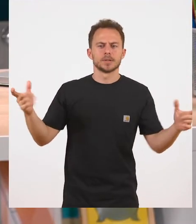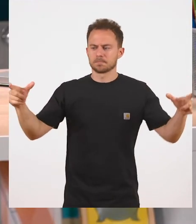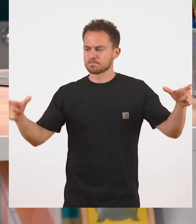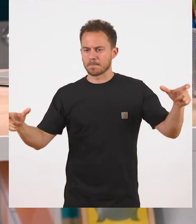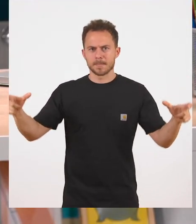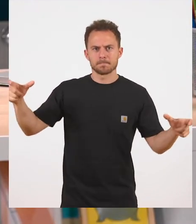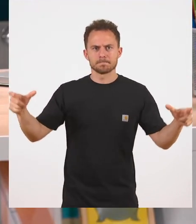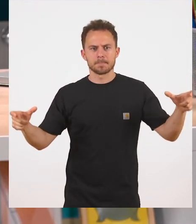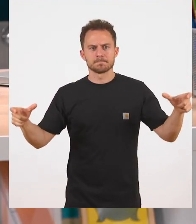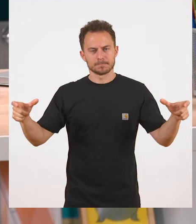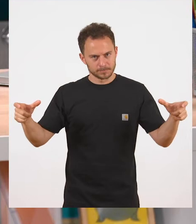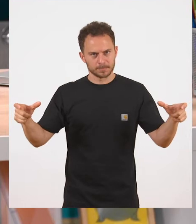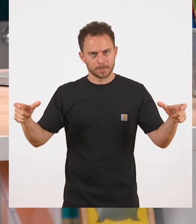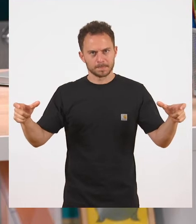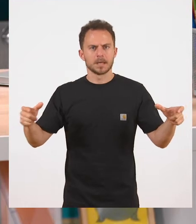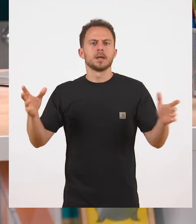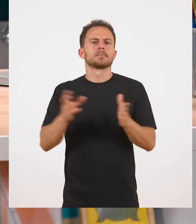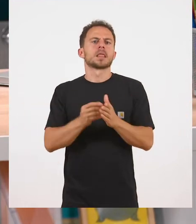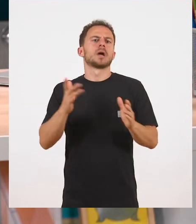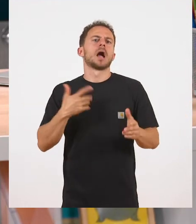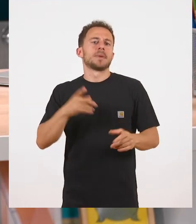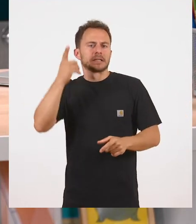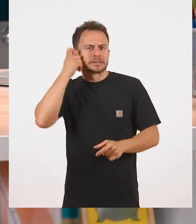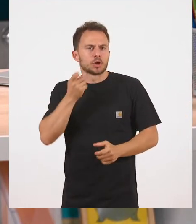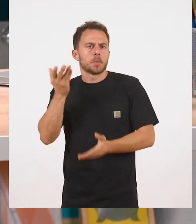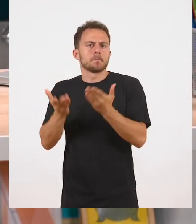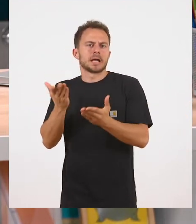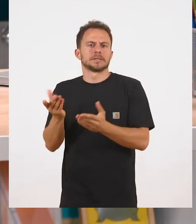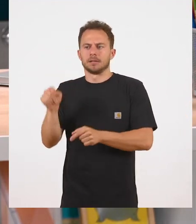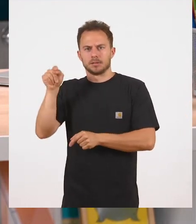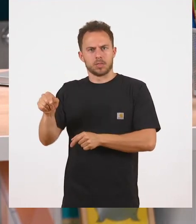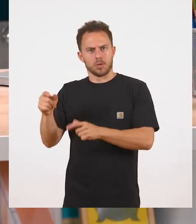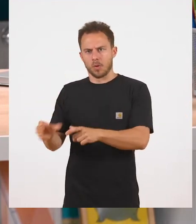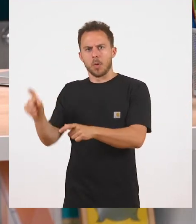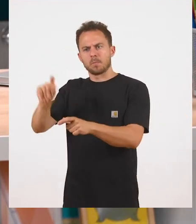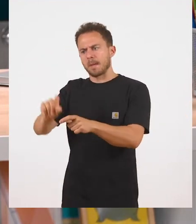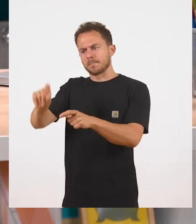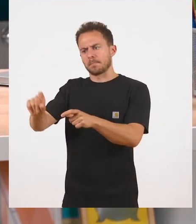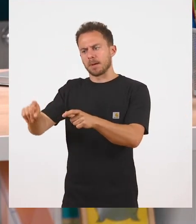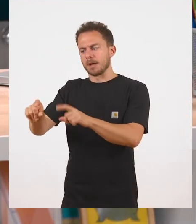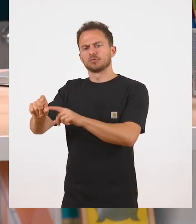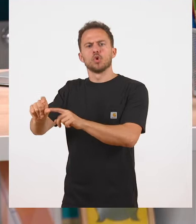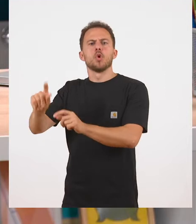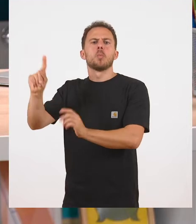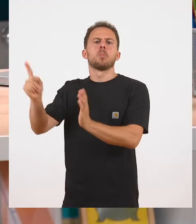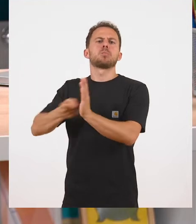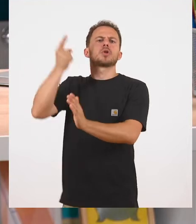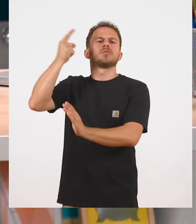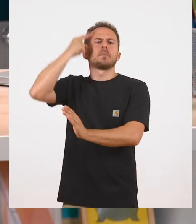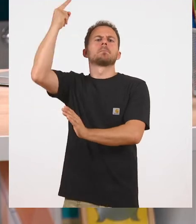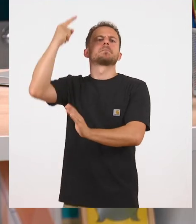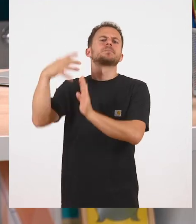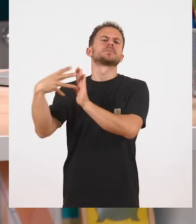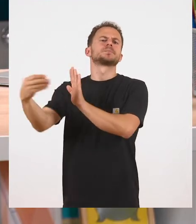Χρησιμοποιούμε συγκεκριμένα σώματα γνωστής μάζας, το οποίο το πρώτο που έχει δημιουργηθεί λέγεται πρότυπο χιλιόγραμμα, θα το δούμε στην